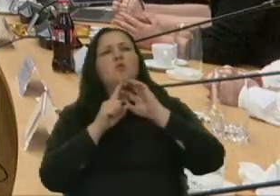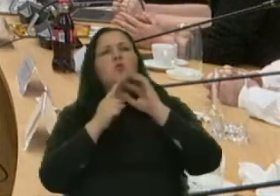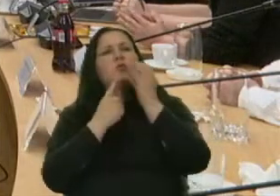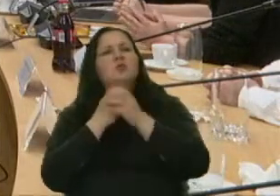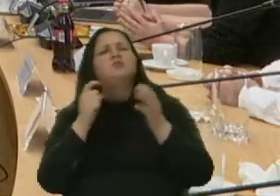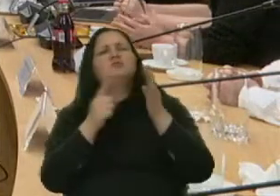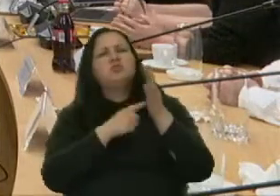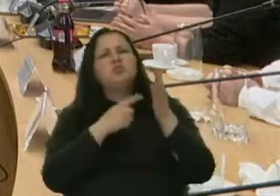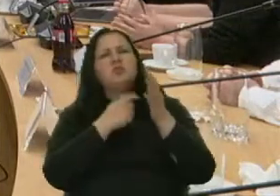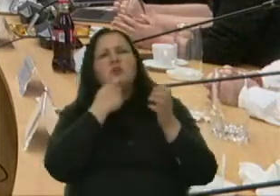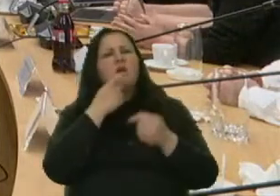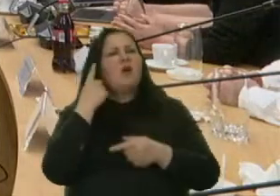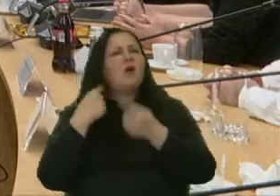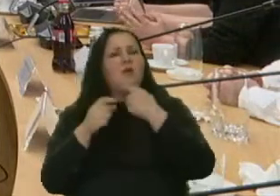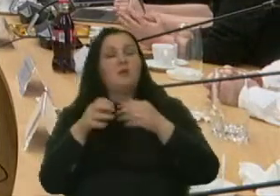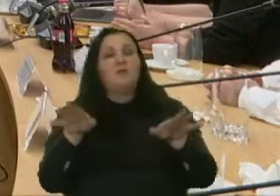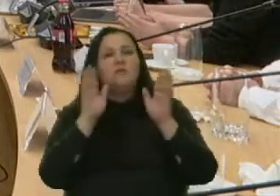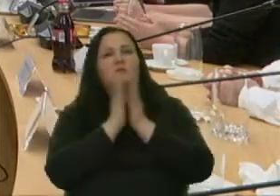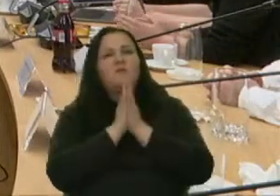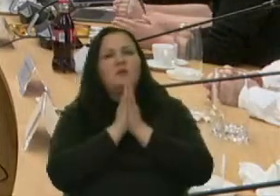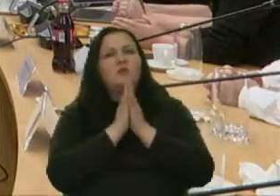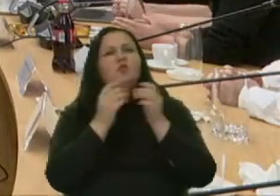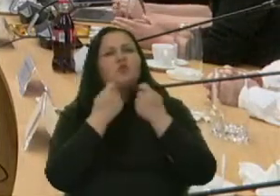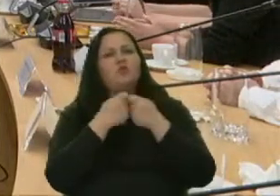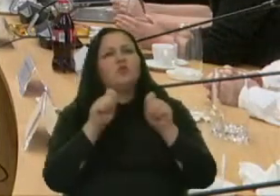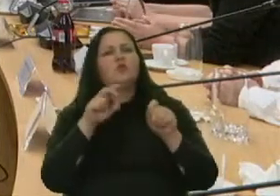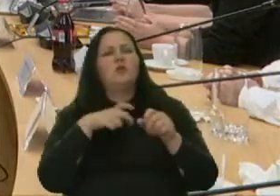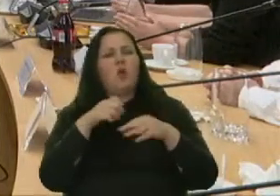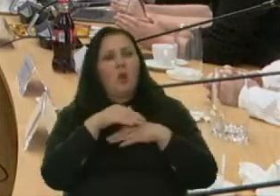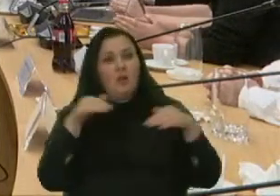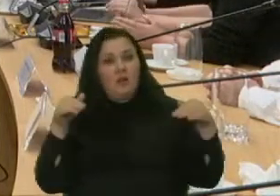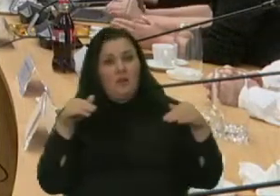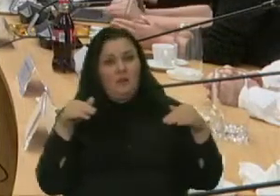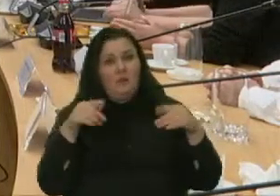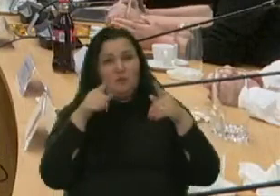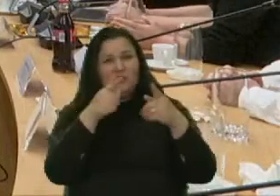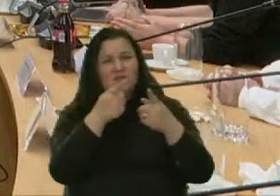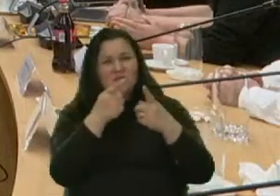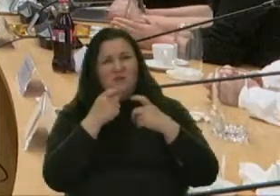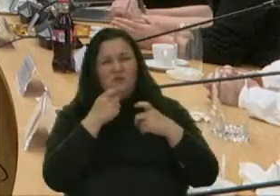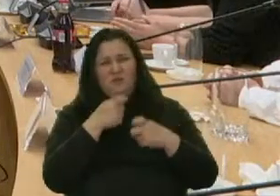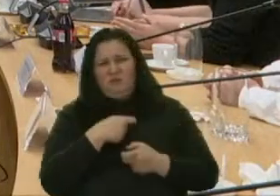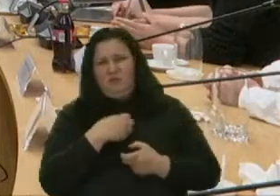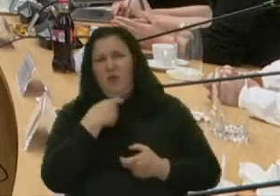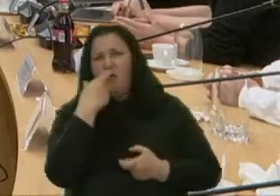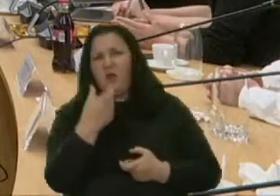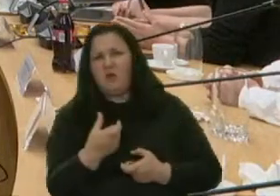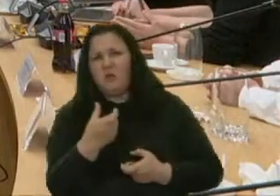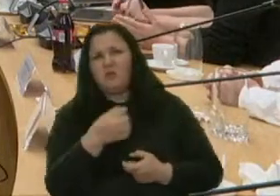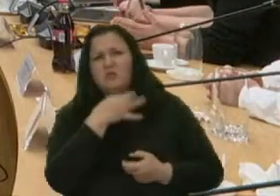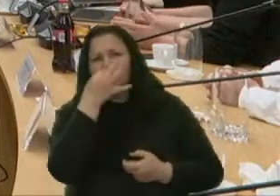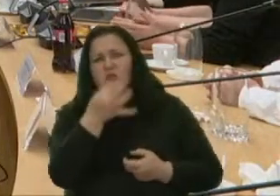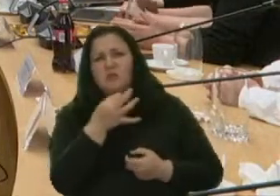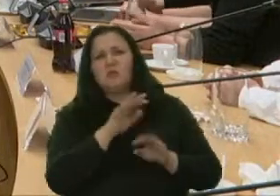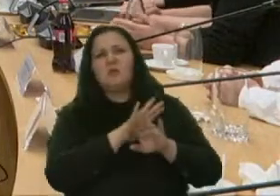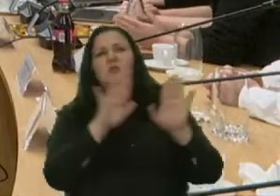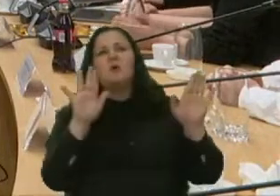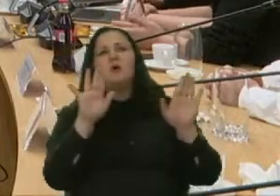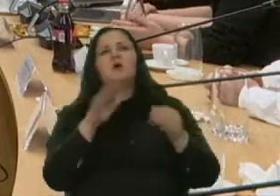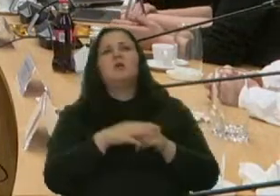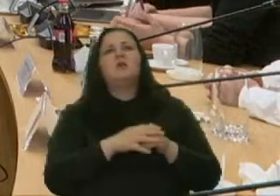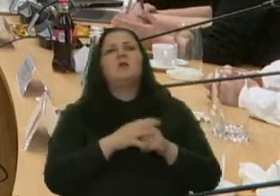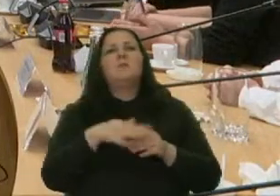zile vă rog frumos totul are o limită să vii să acuzi că pur și simplu Doar ridicăm